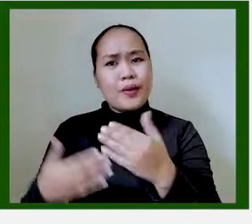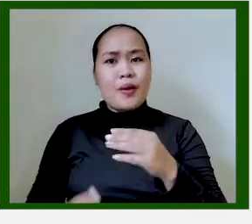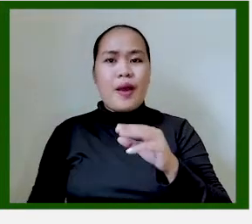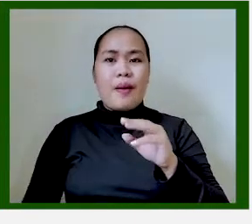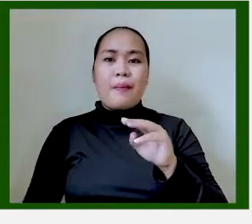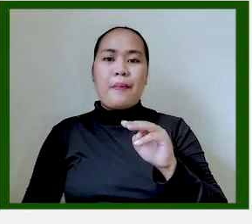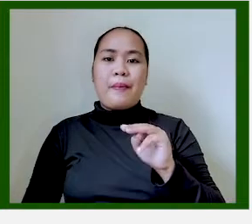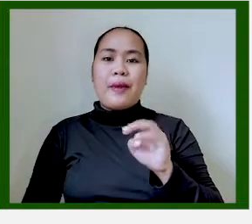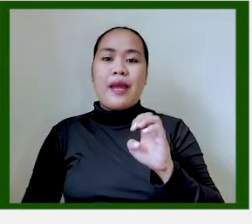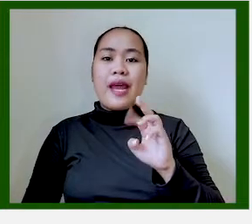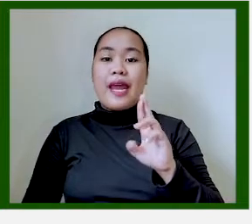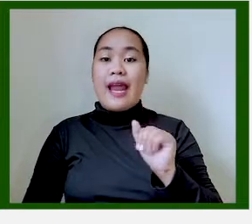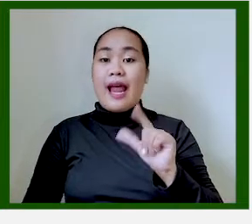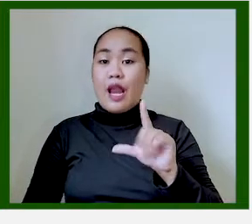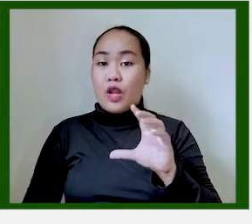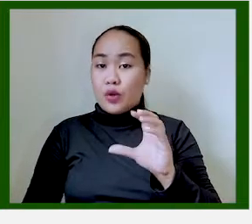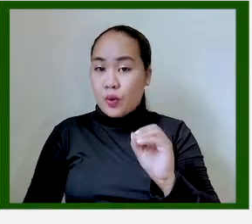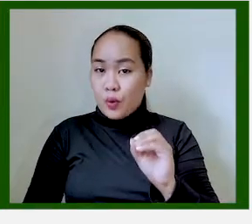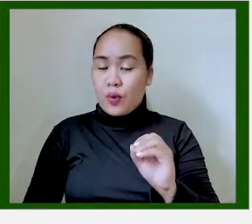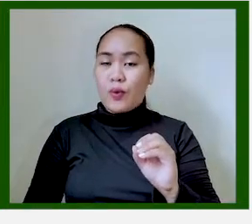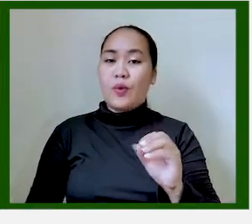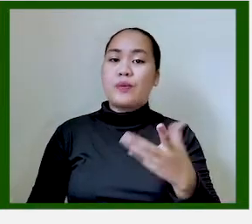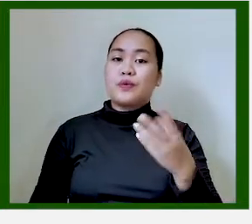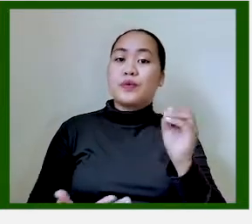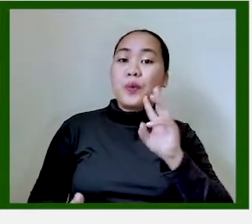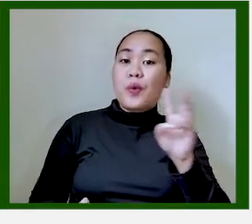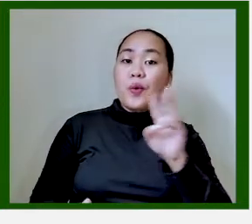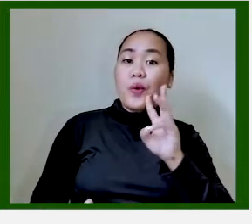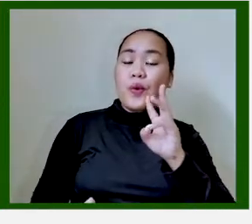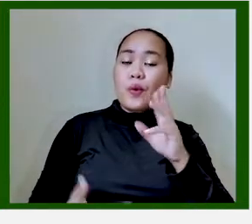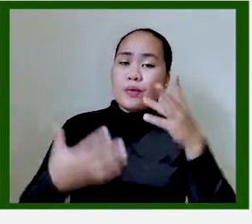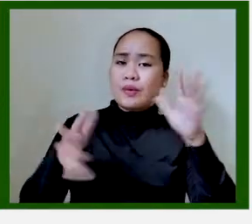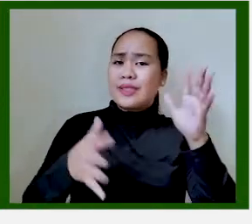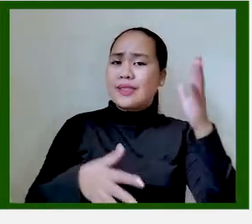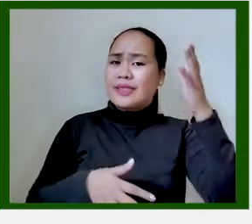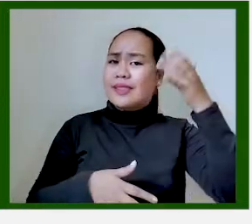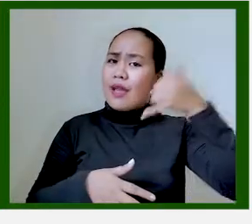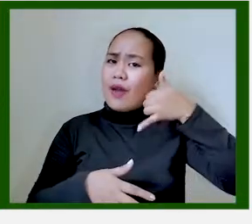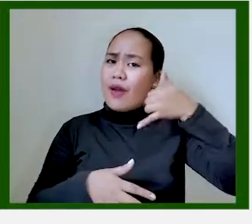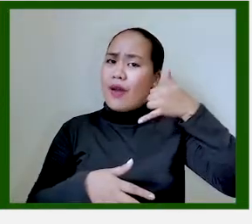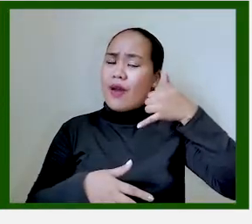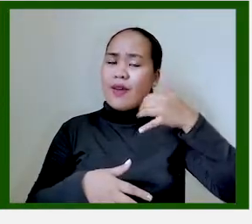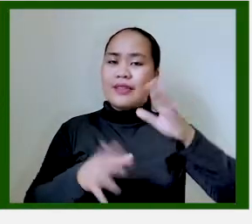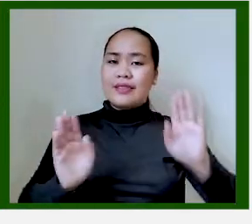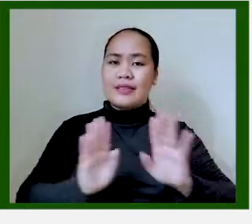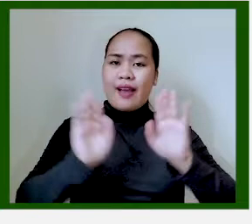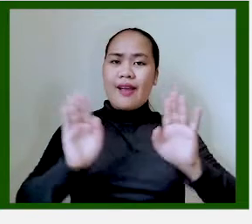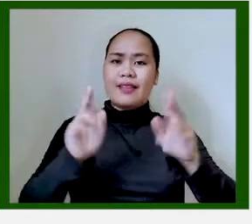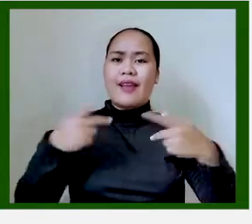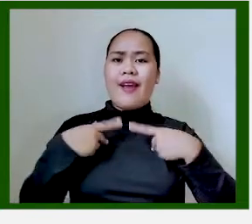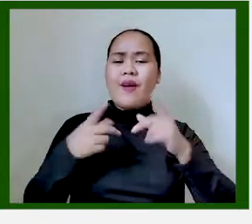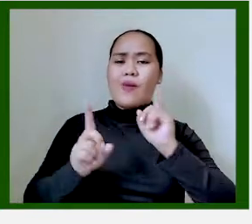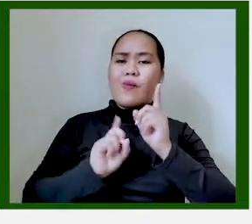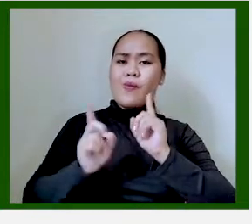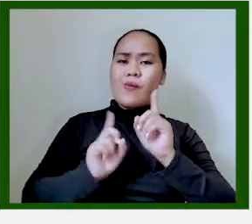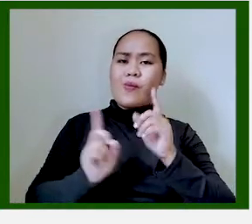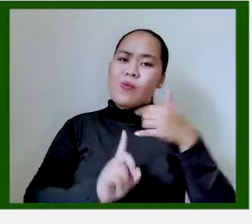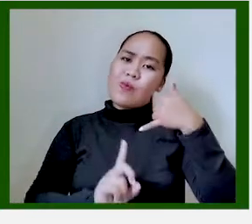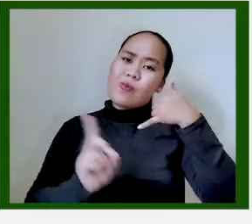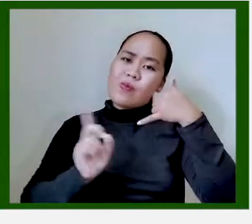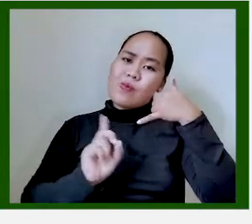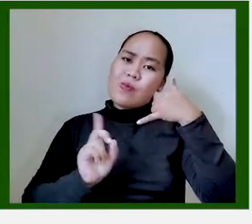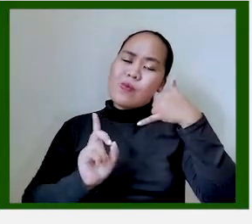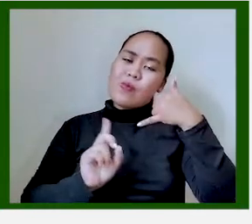lang tumawag na kami sa kanilang mga representatives, no. Nakausap ko pa po yung ilan nilang representatives assigned in